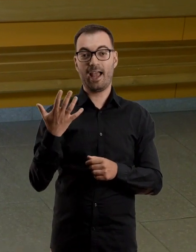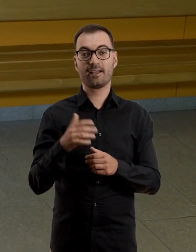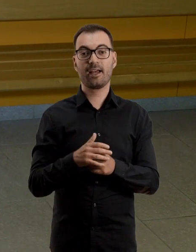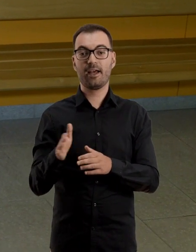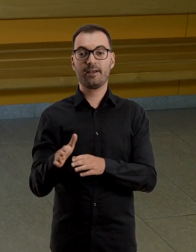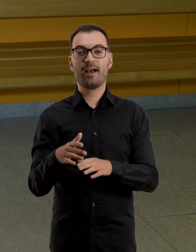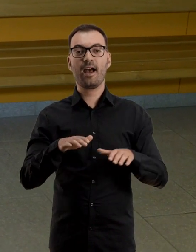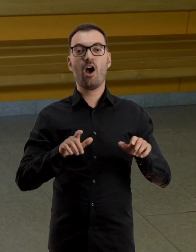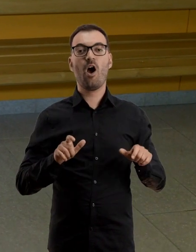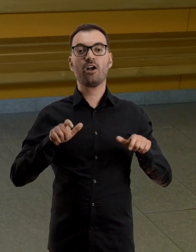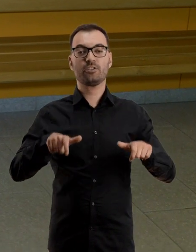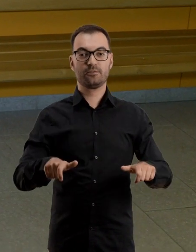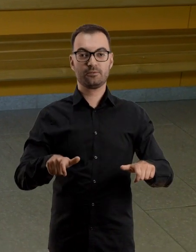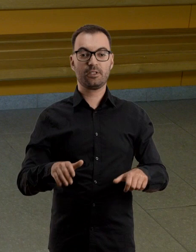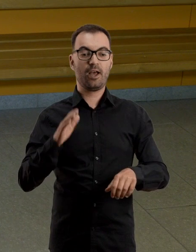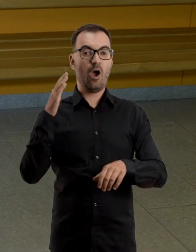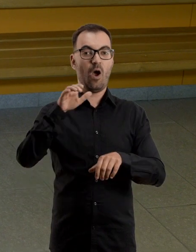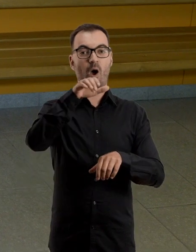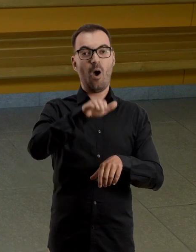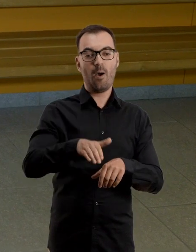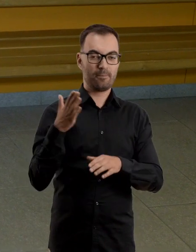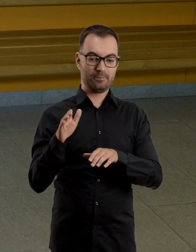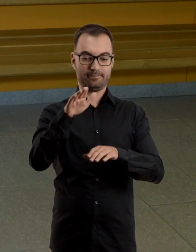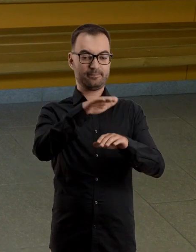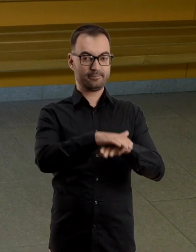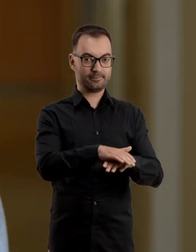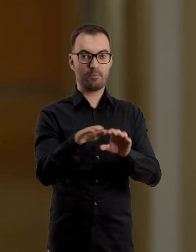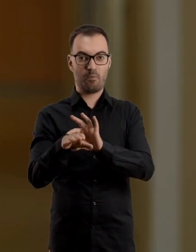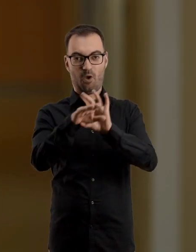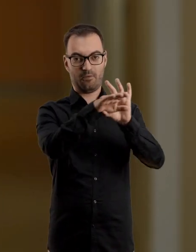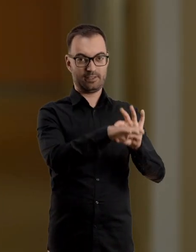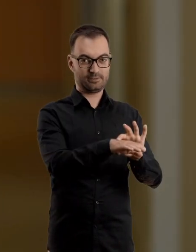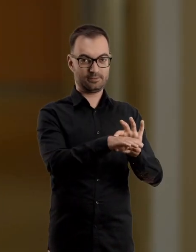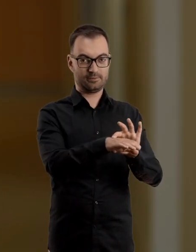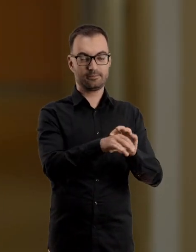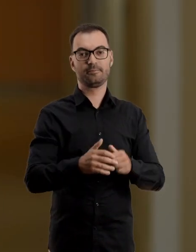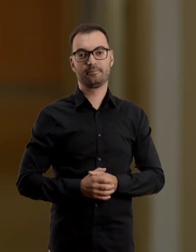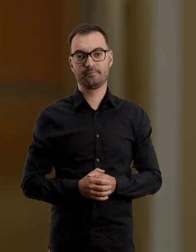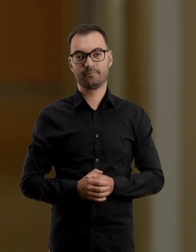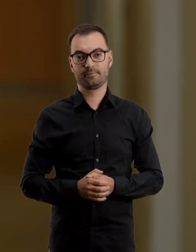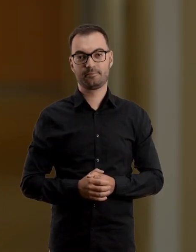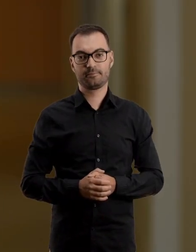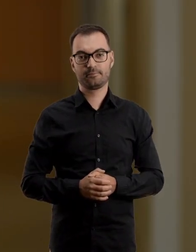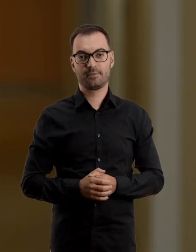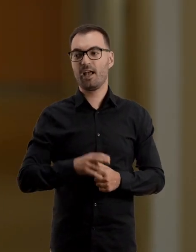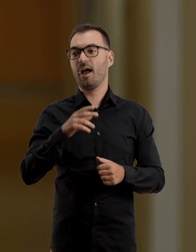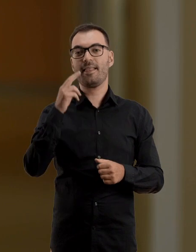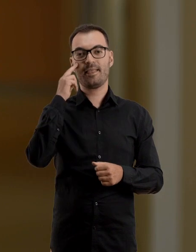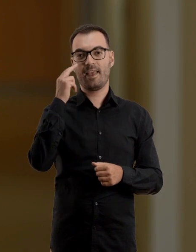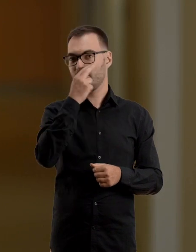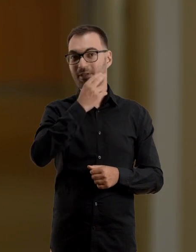na wewnętrzne oparcie krzesła bądź na siedzisko. Oliwia Selewoniuk. Nie zawsze niewidomy potrzebuje